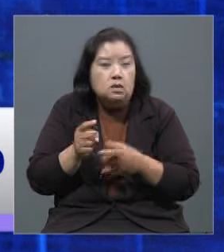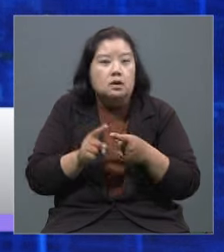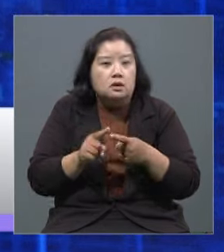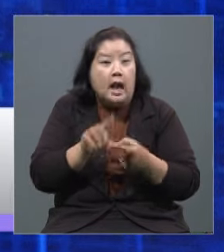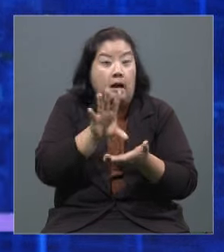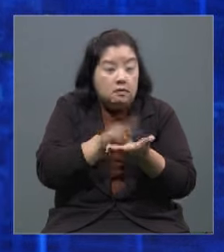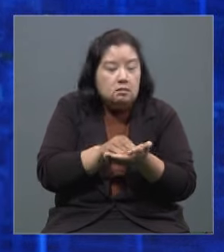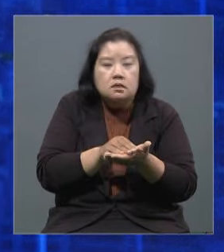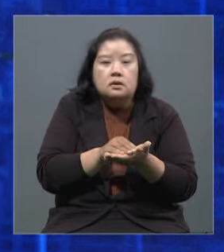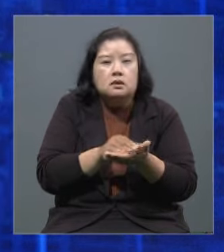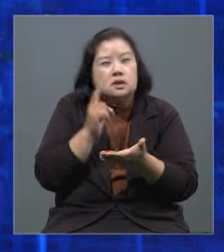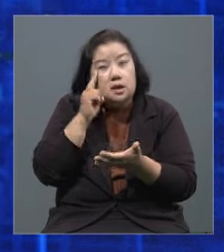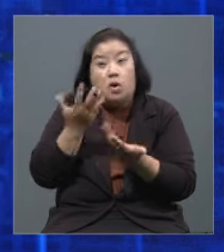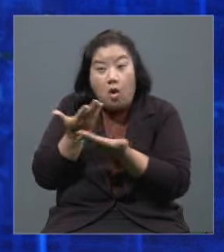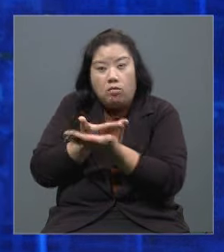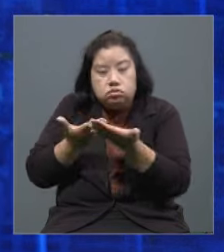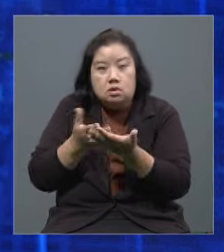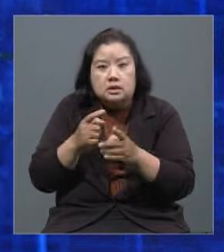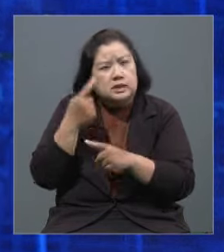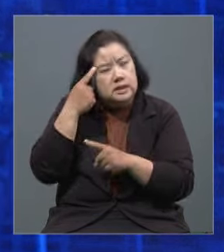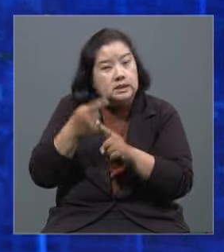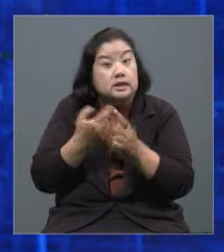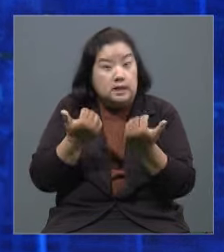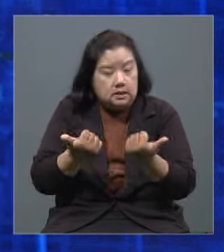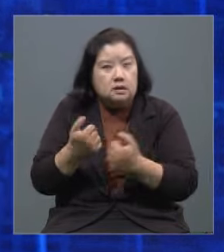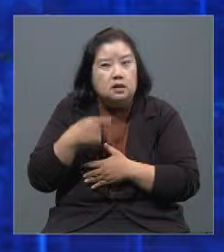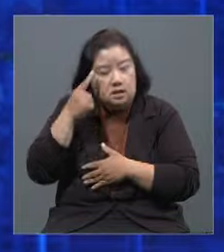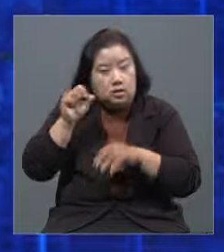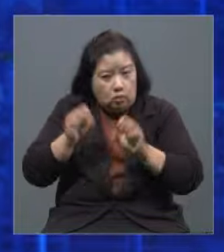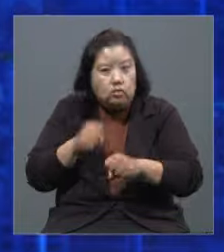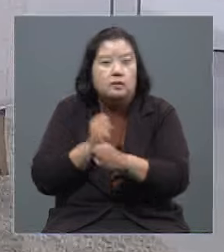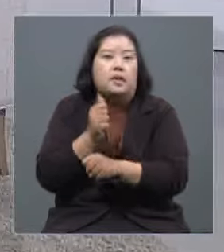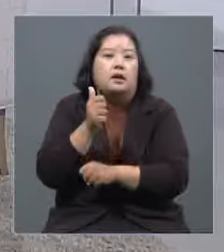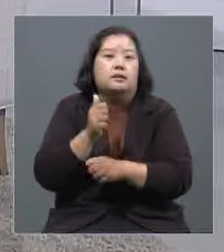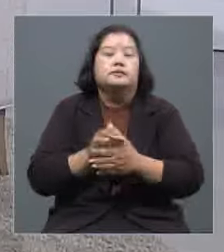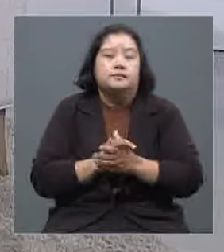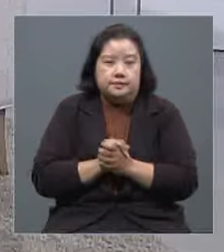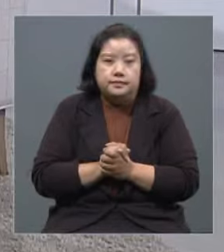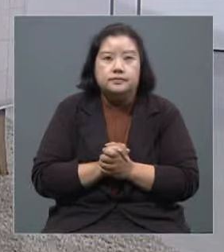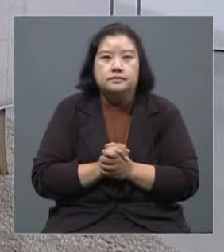างพูดคุยเช่นเดียวกันคาดว่าภายในเดือนนี้น่าจะสามารถดำเนินการได้ค่ะ